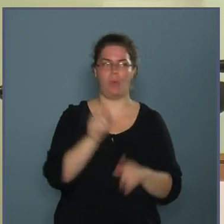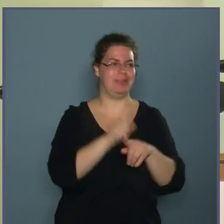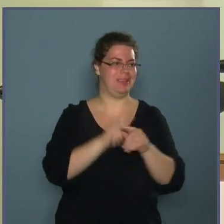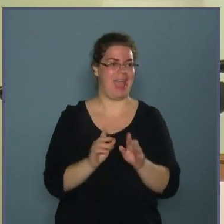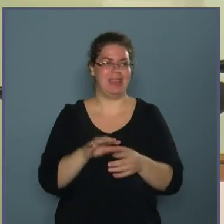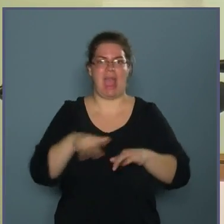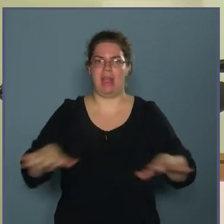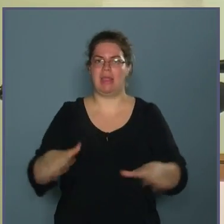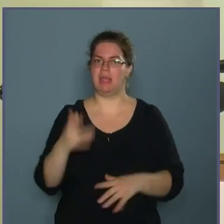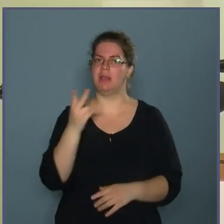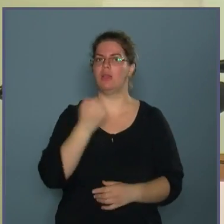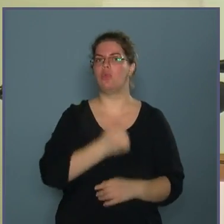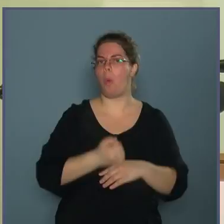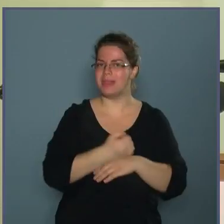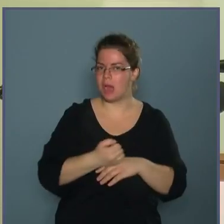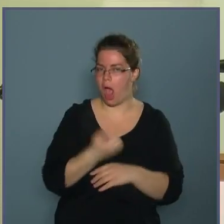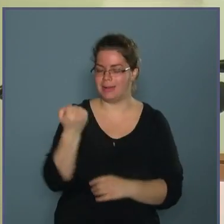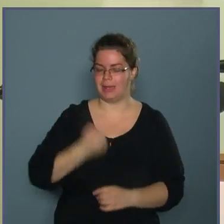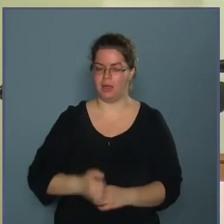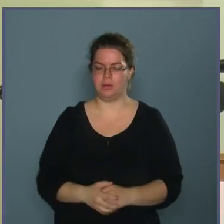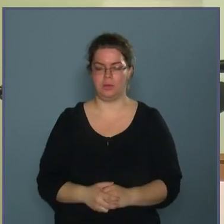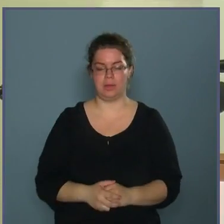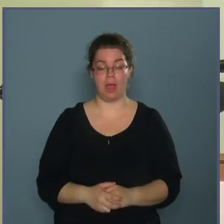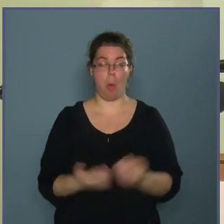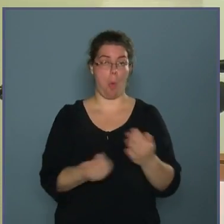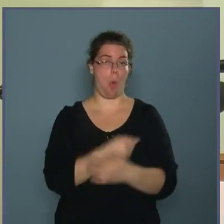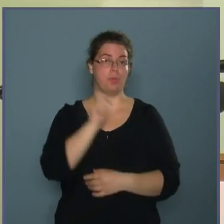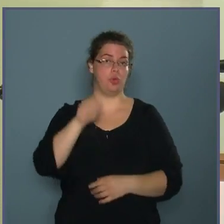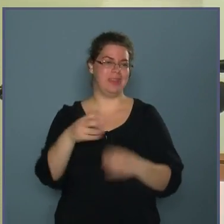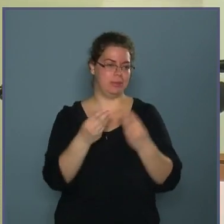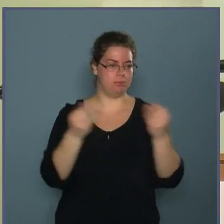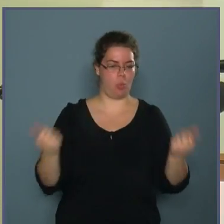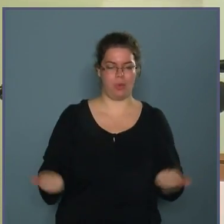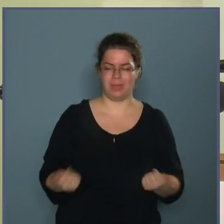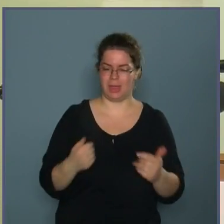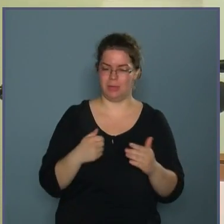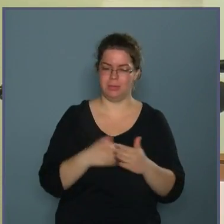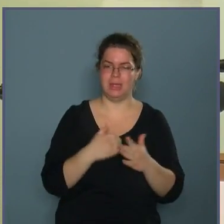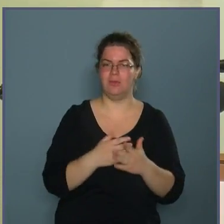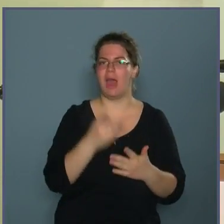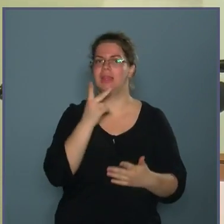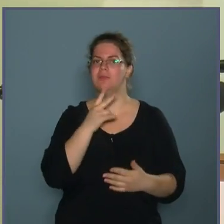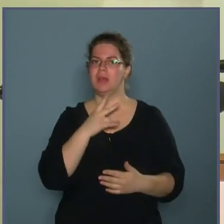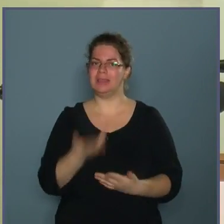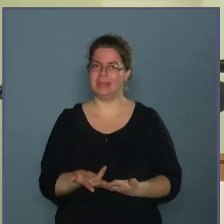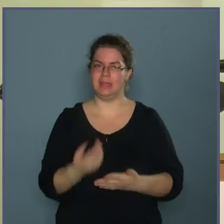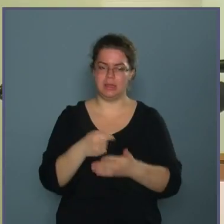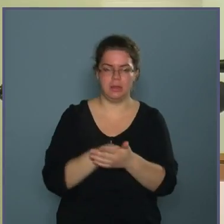magas színvonalú az ultrahangdiagnosztika. Új műtéti módszerek, minimál invazív technikák terjedtek